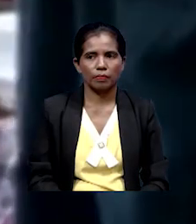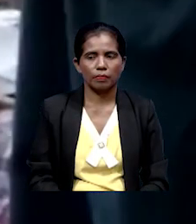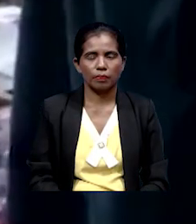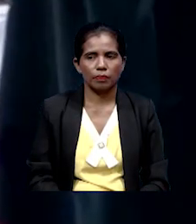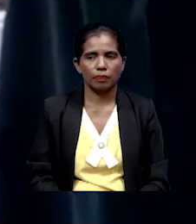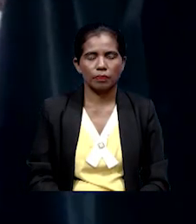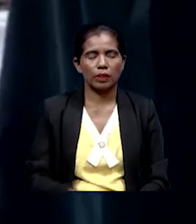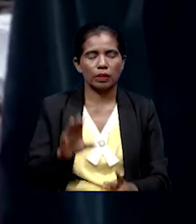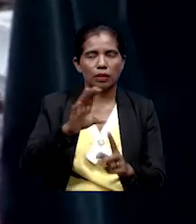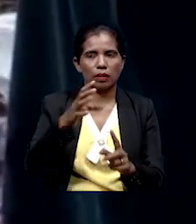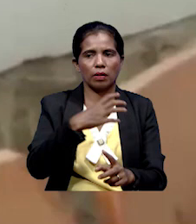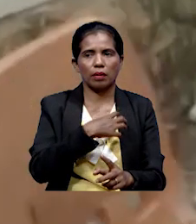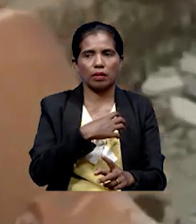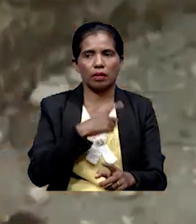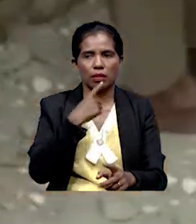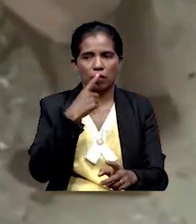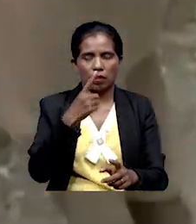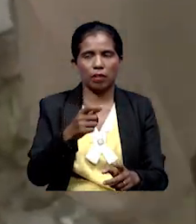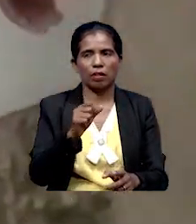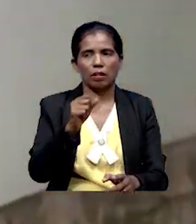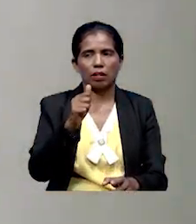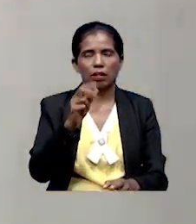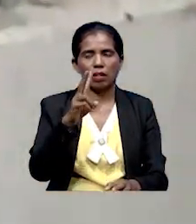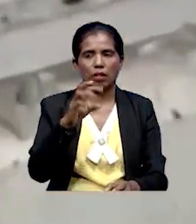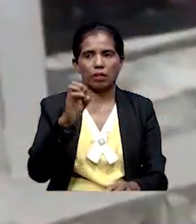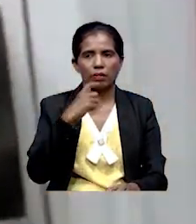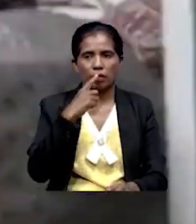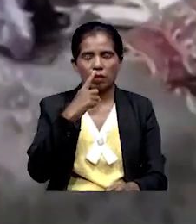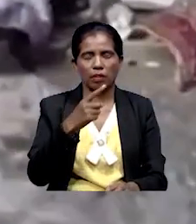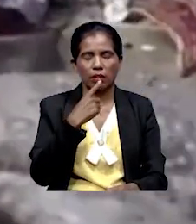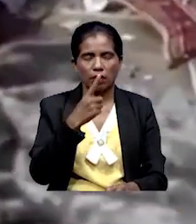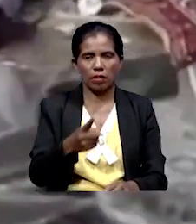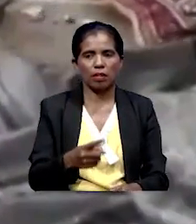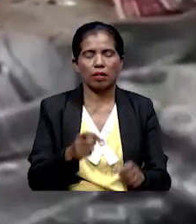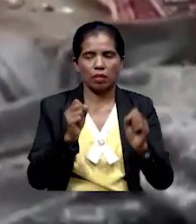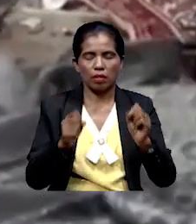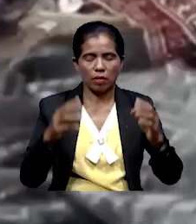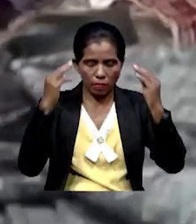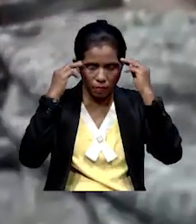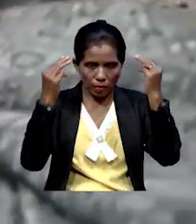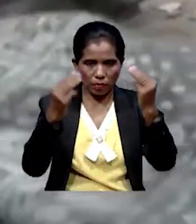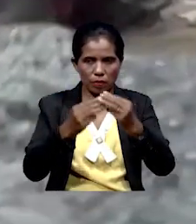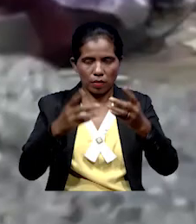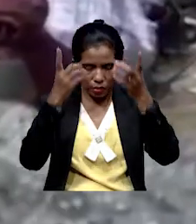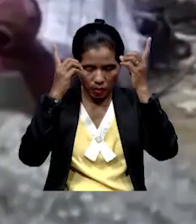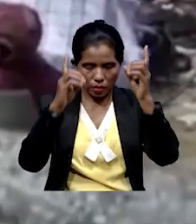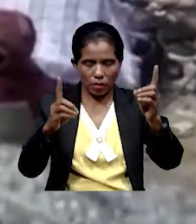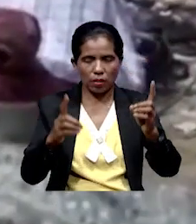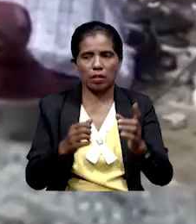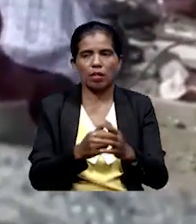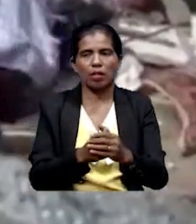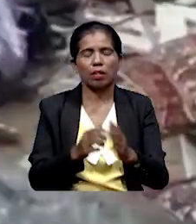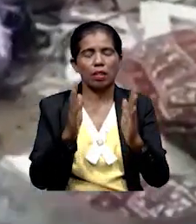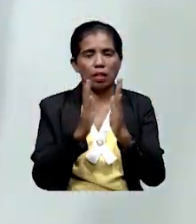Sefi Mesquita Khalifa Sahib Sayyid Fazil Hateten hafuin fiéis musulmano termina orasaun iha Mesquita